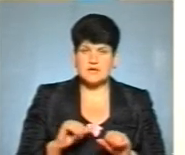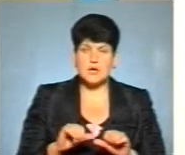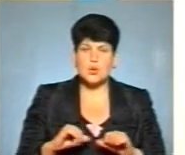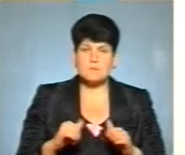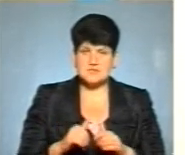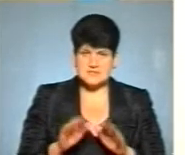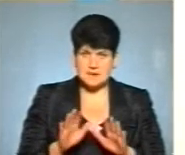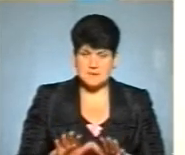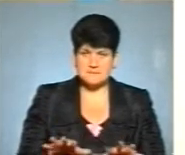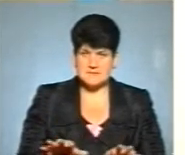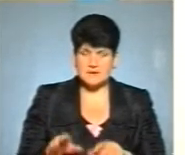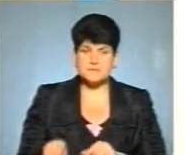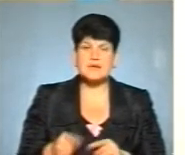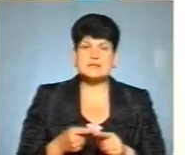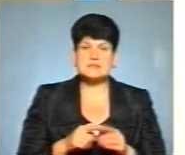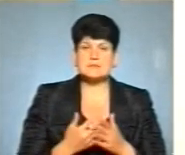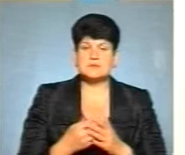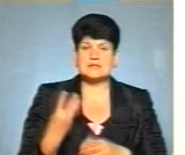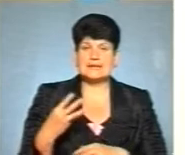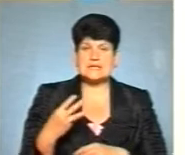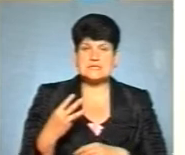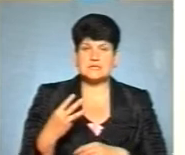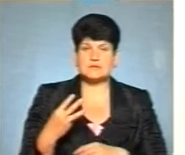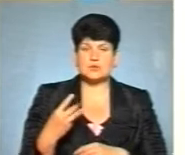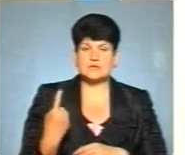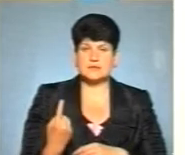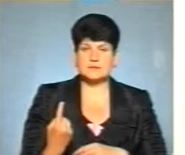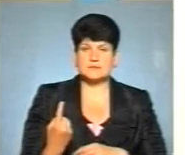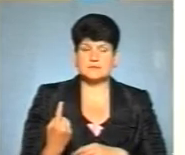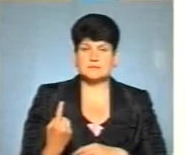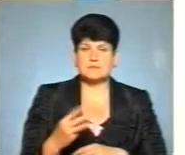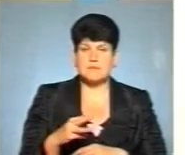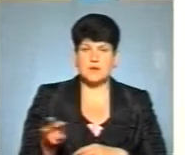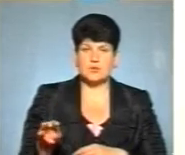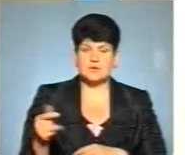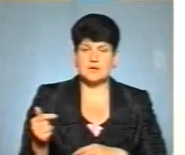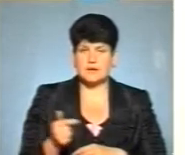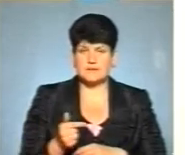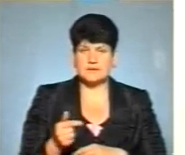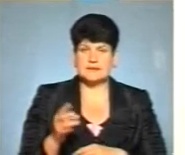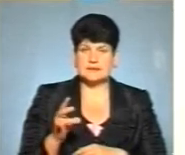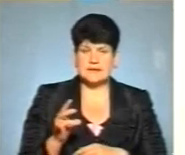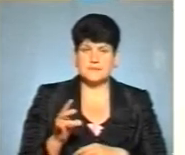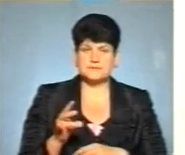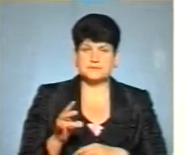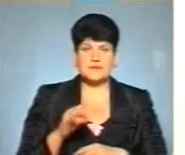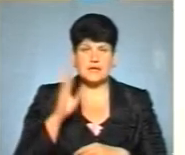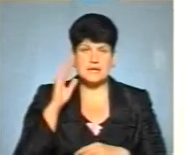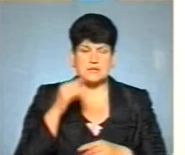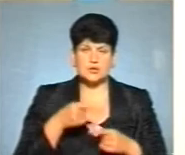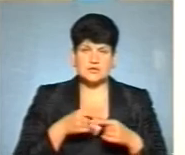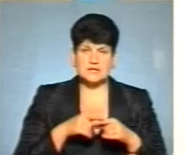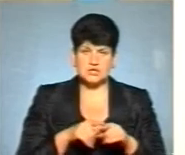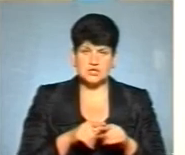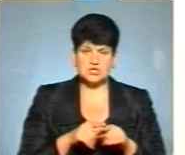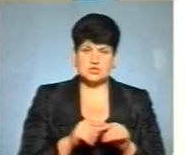місцевими. Це близько 31 мільйона гривень на гідротехнічні споруди, це в тому числі дамба